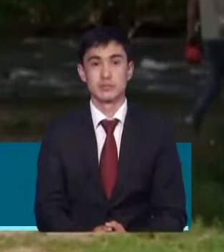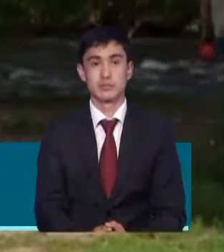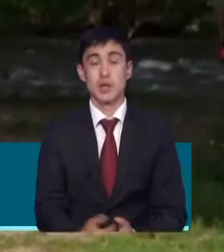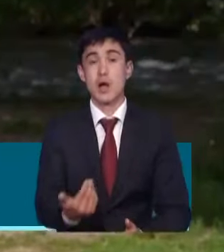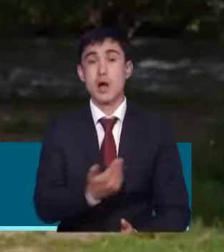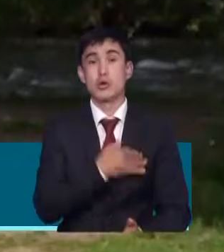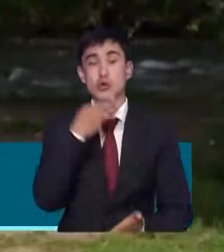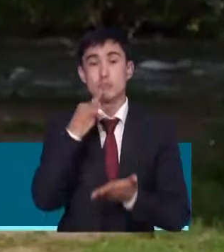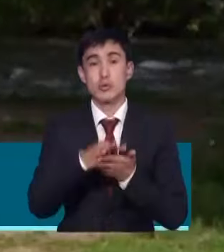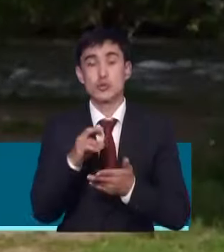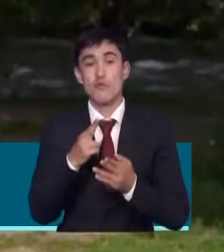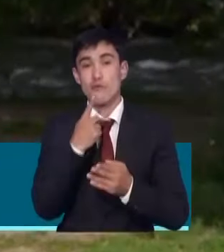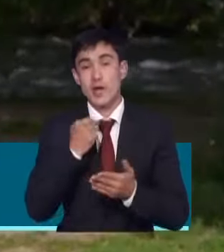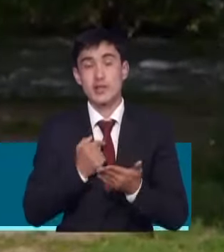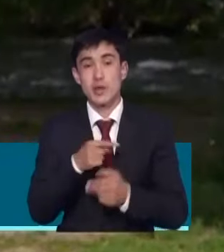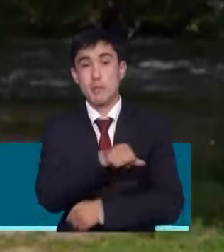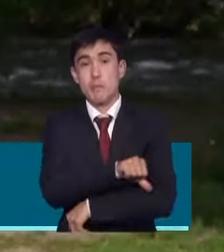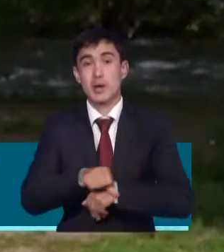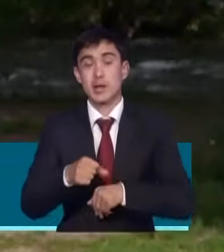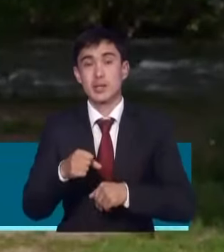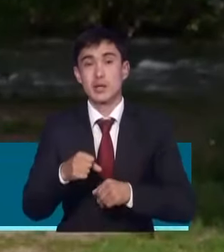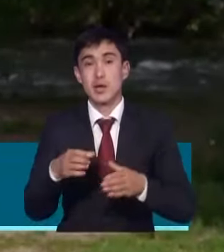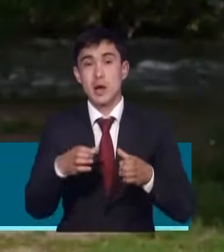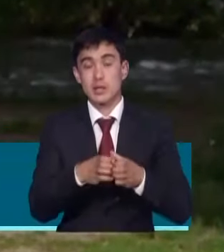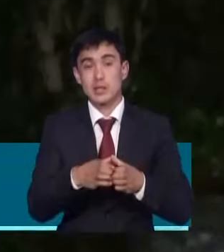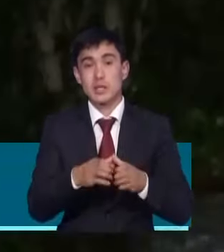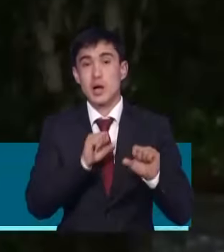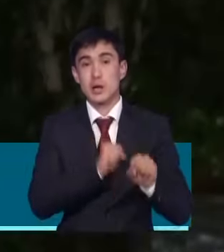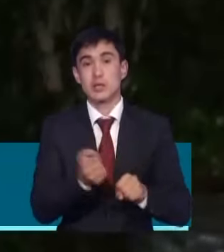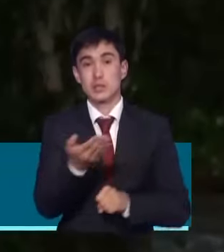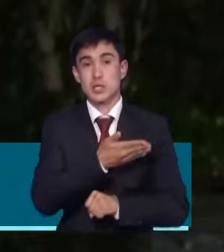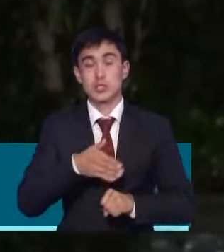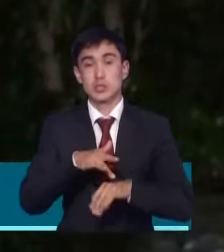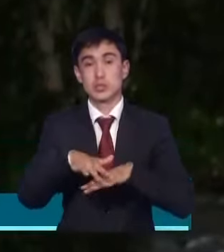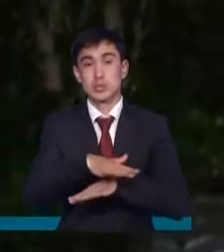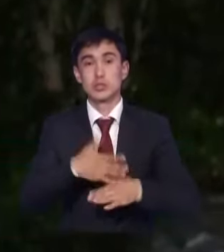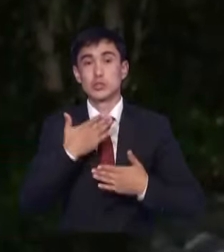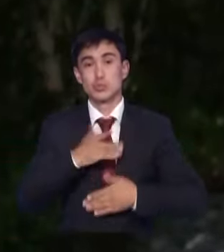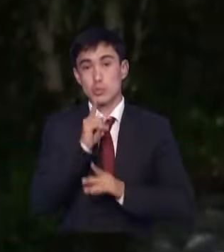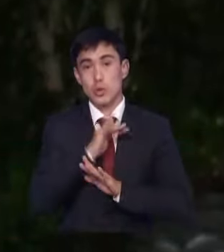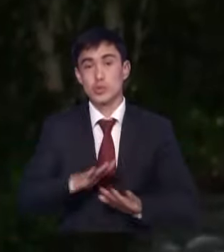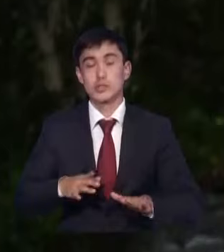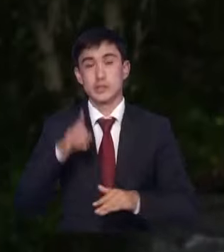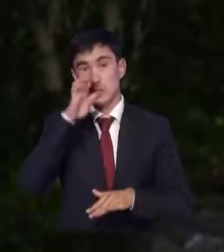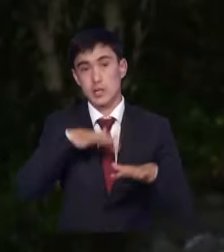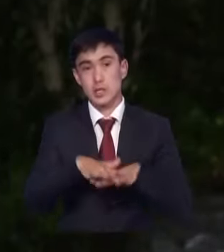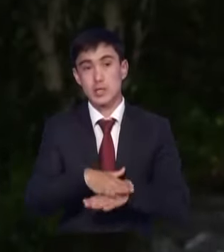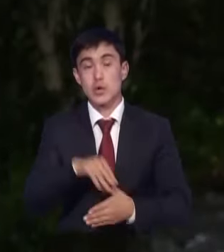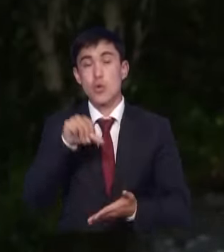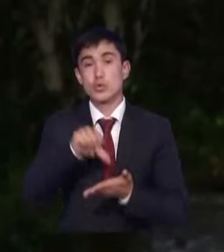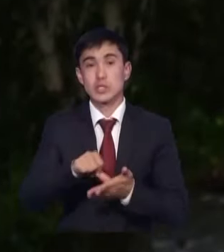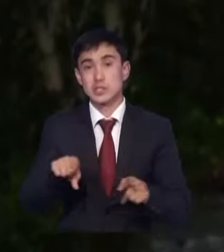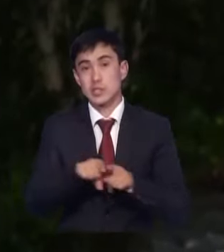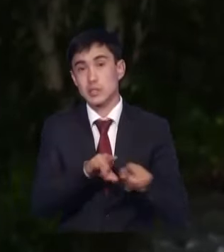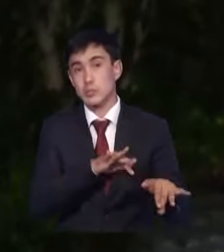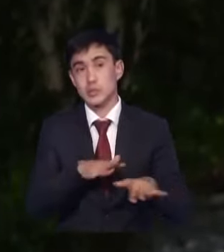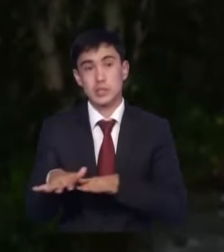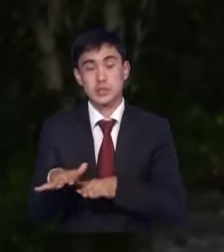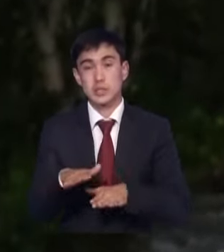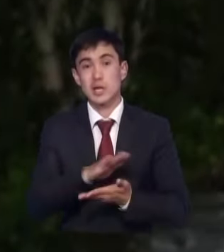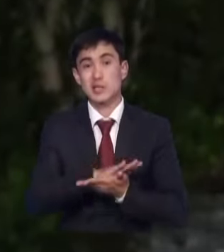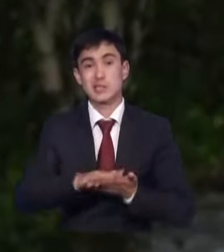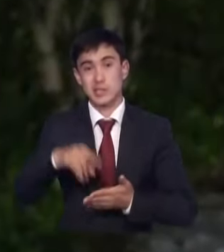Хочу отметить, что военные погранотряды «Баскан» не только охраняют наши рубежи, тишину и спокойствие нашей страны, но и участвуют в таких масштабных